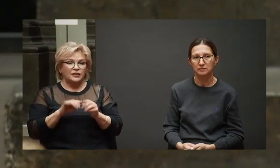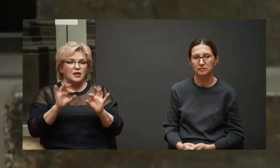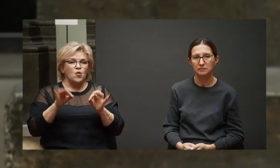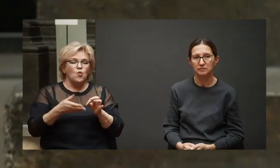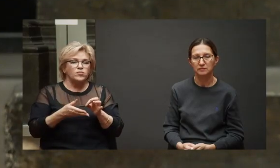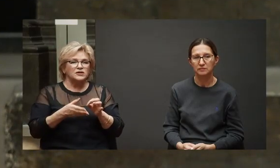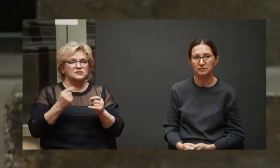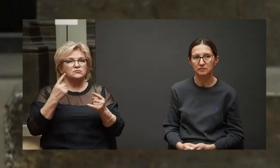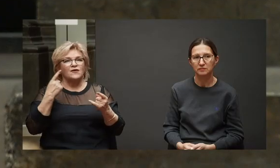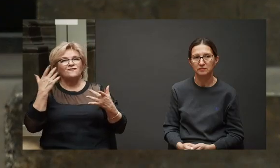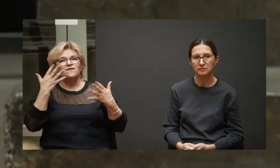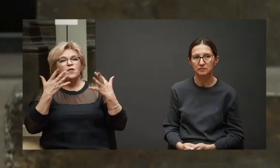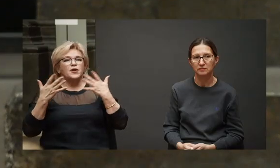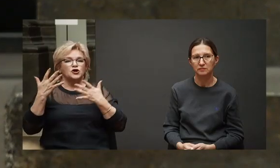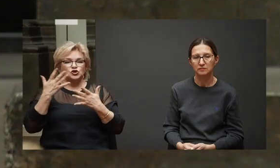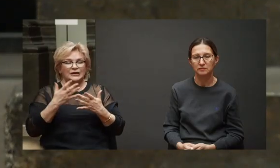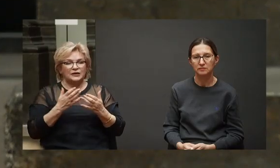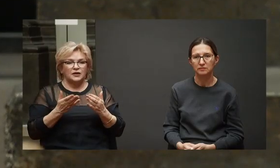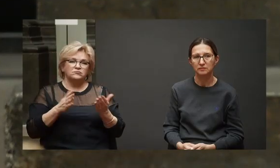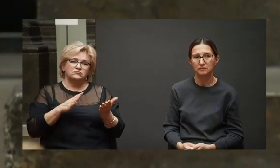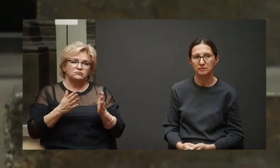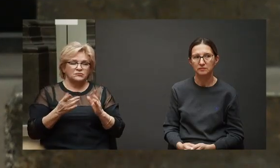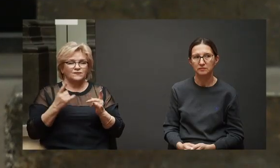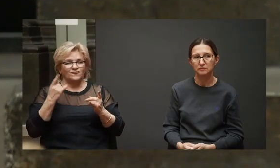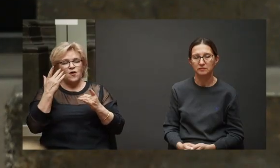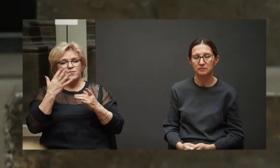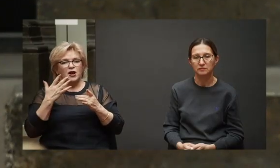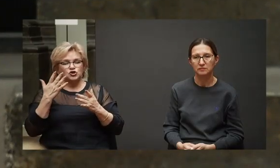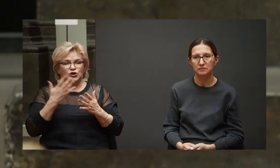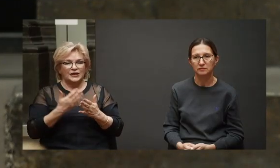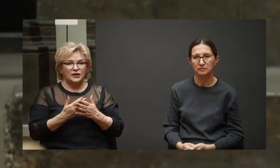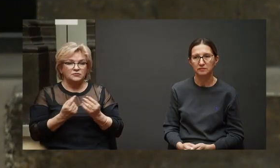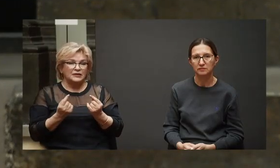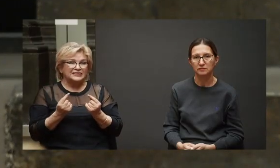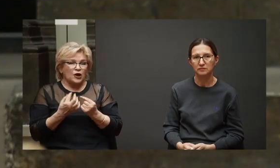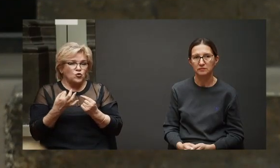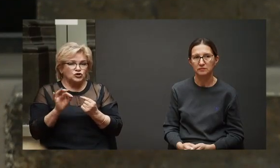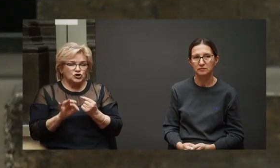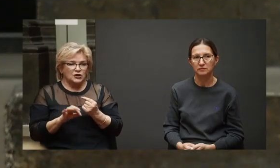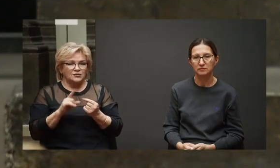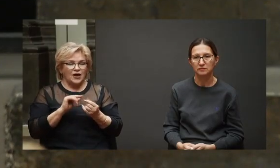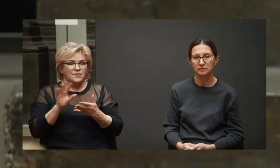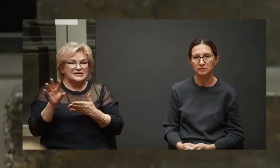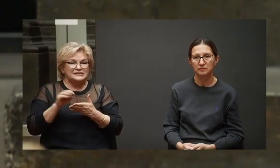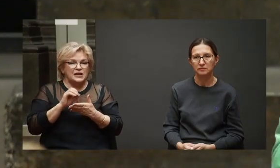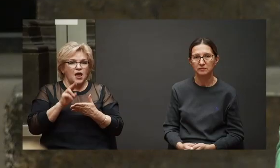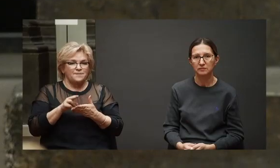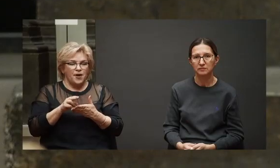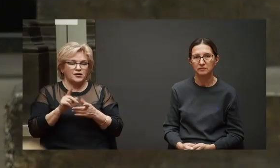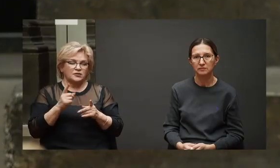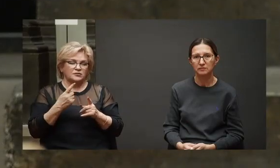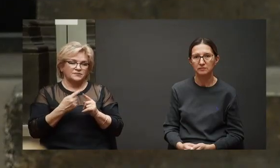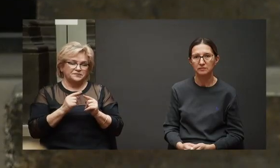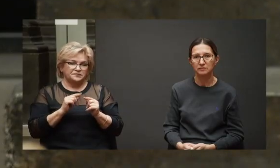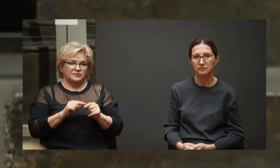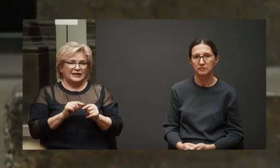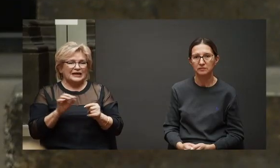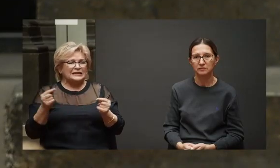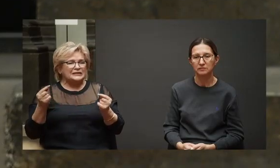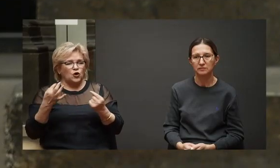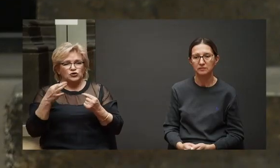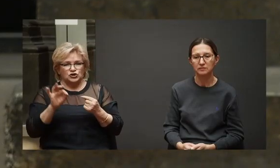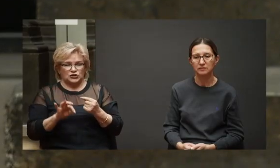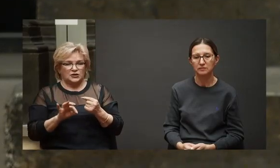образ воображения, так или иначе. Вот, точный слепок, это еще не мостик,